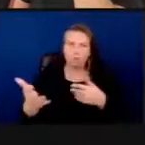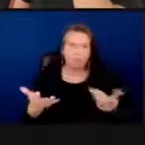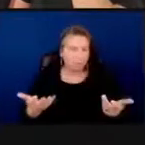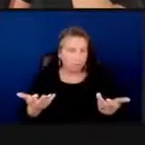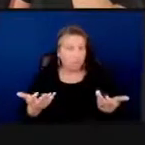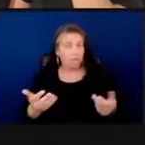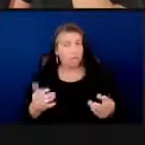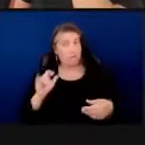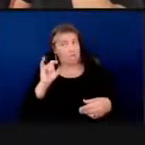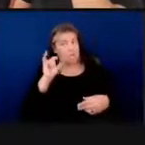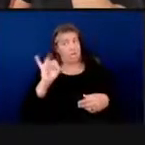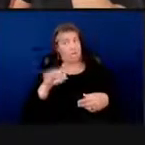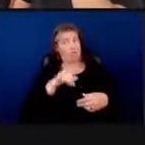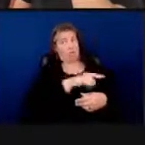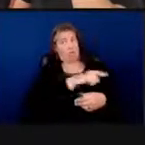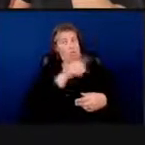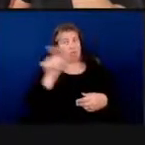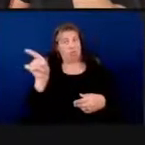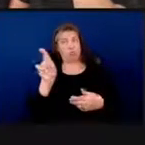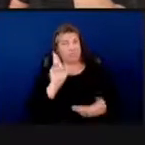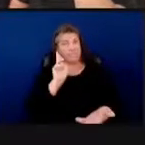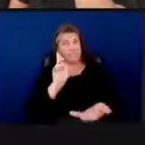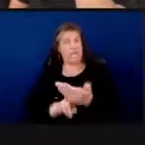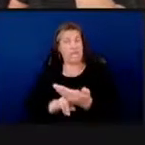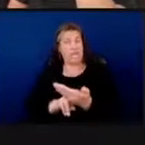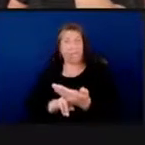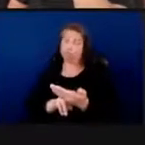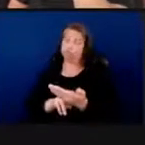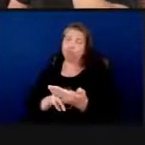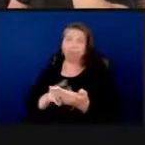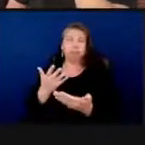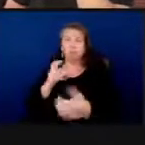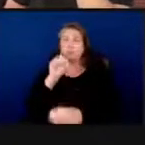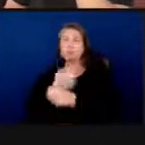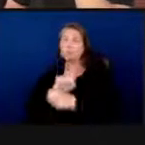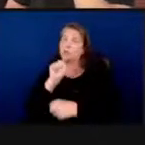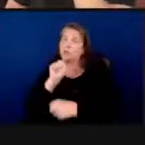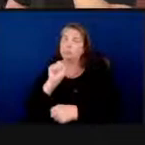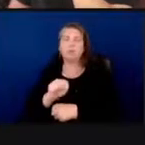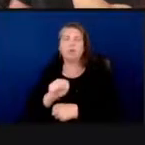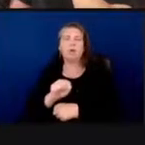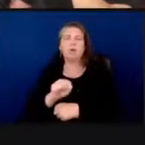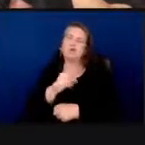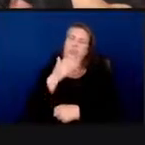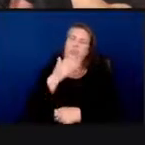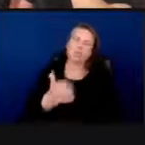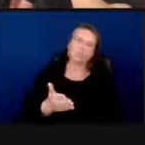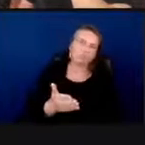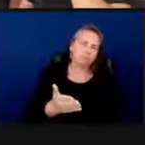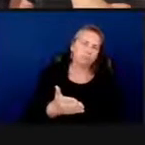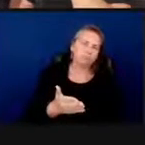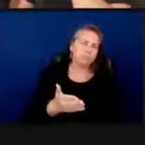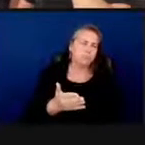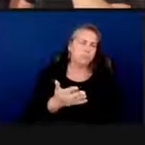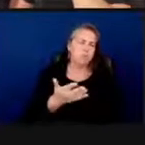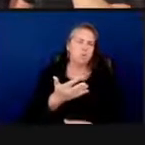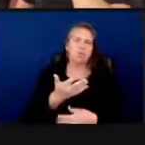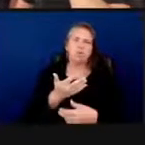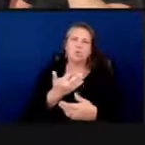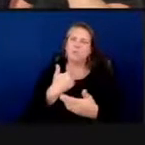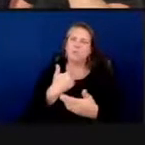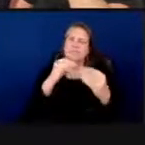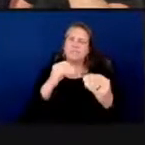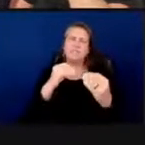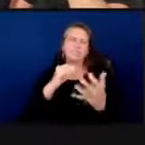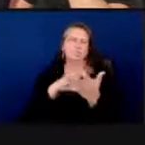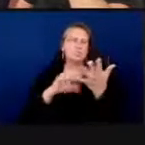Tusizingatie sana mambo yaliyopita. La muhimu ni yale ambayo tunaweza kufanya kwa sasa. Asante